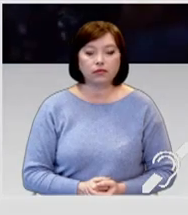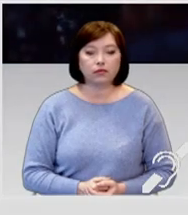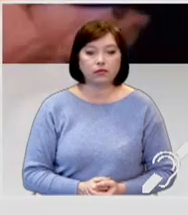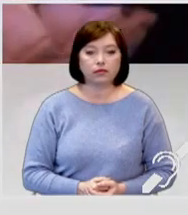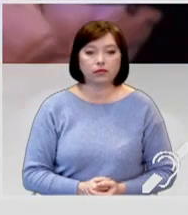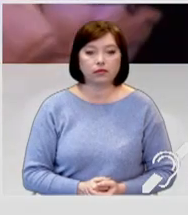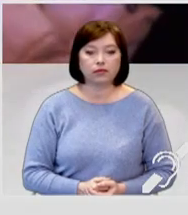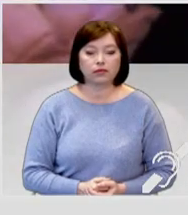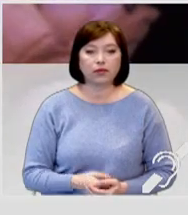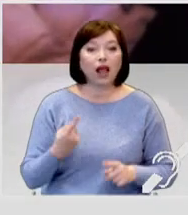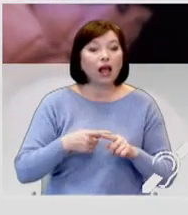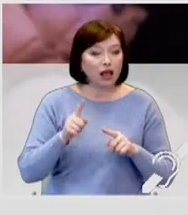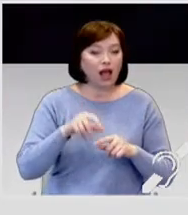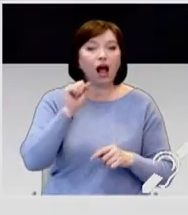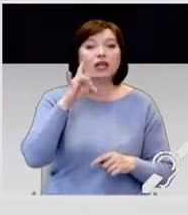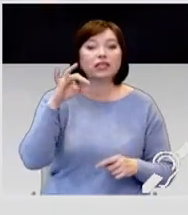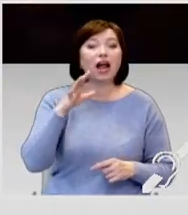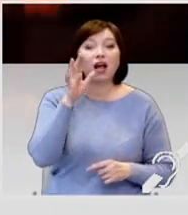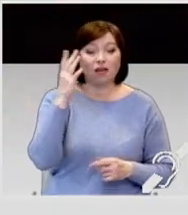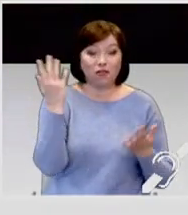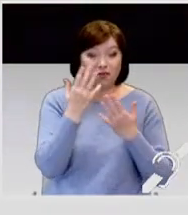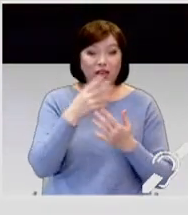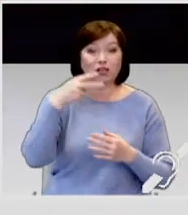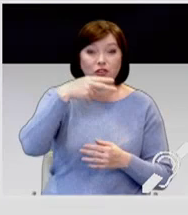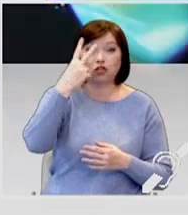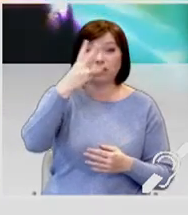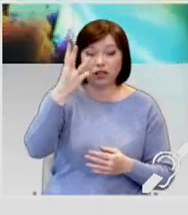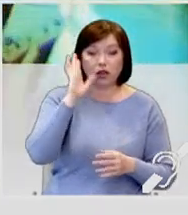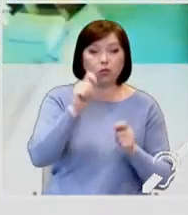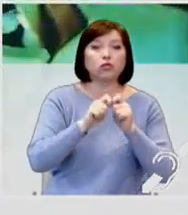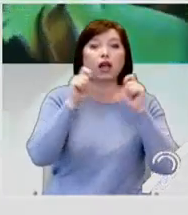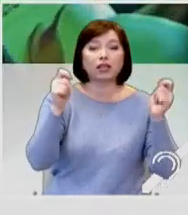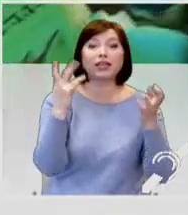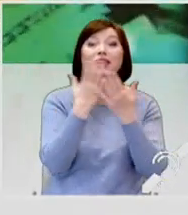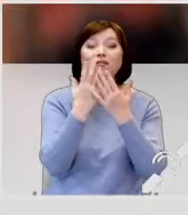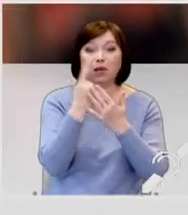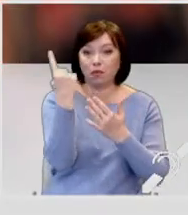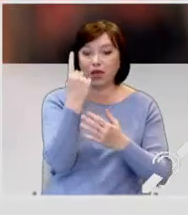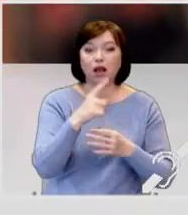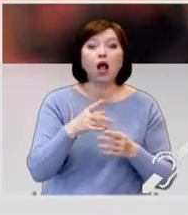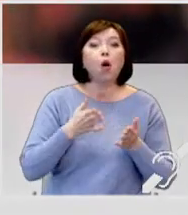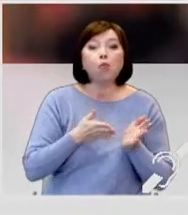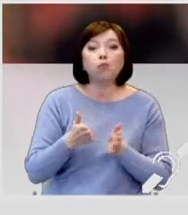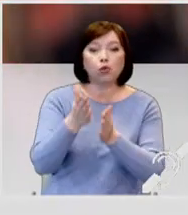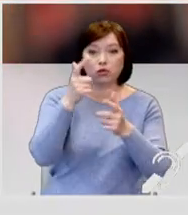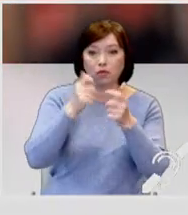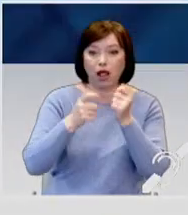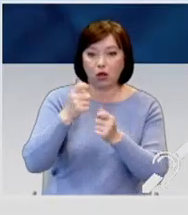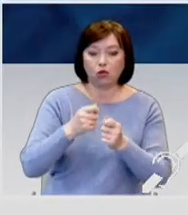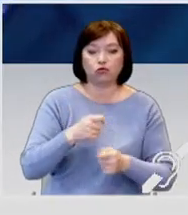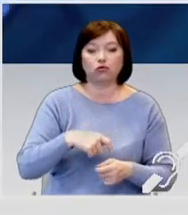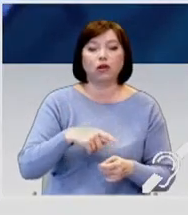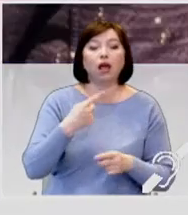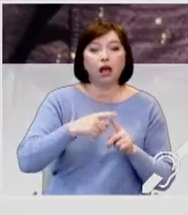Moldova ediția astrafilm Chișinău 2023 va fi deschisă cu filmul Calea laptelui un film realizat de